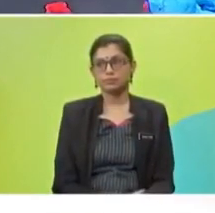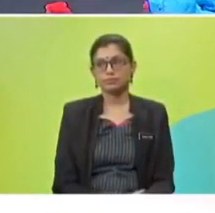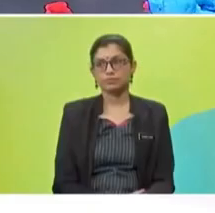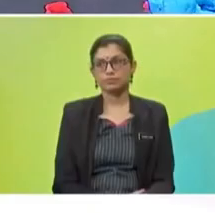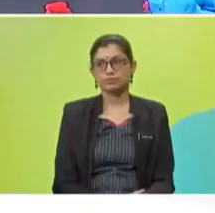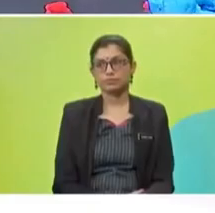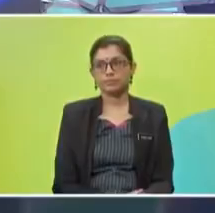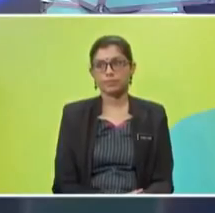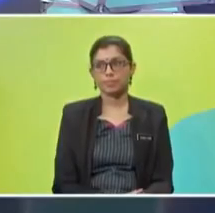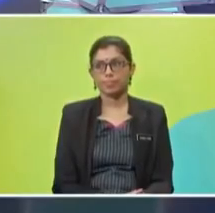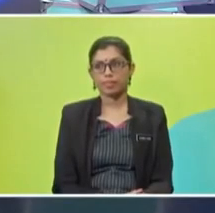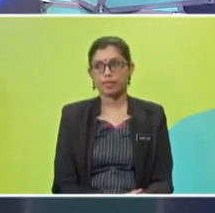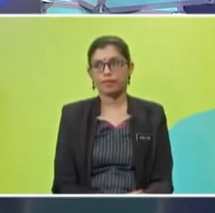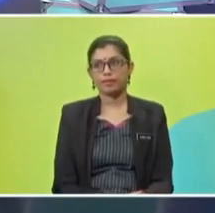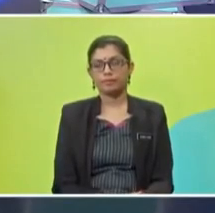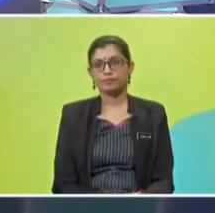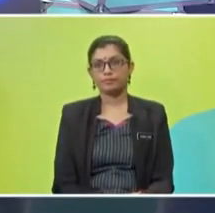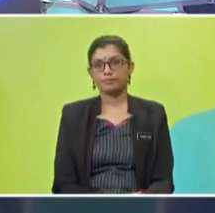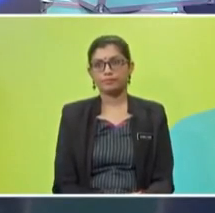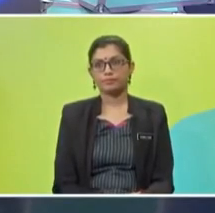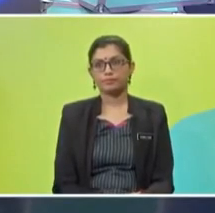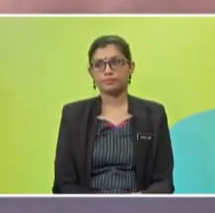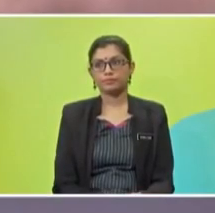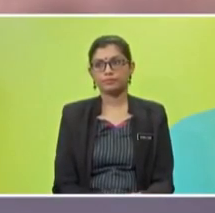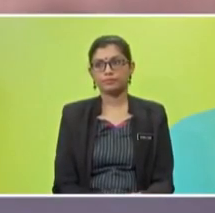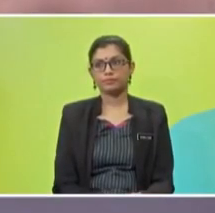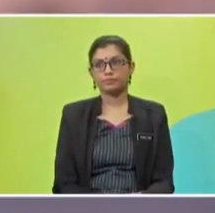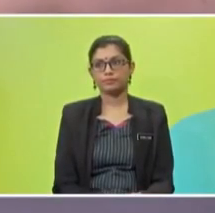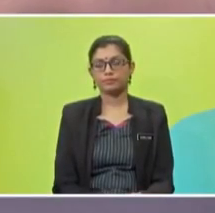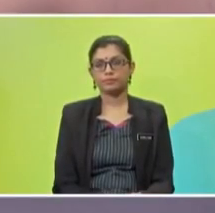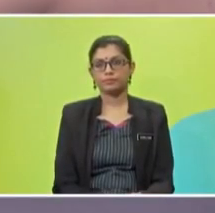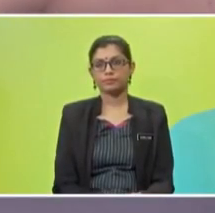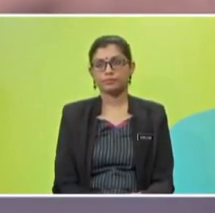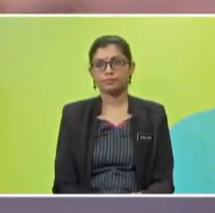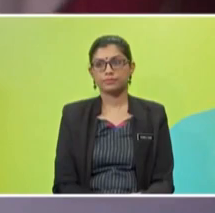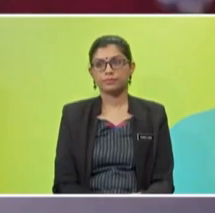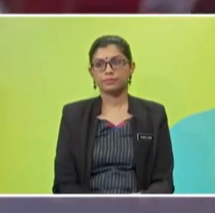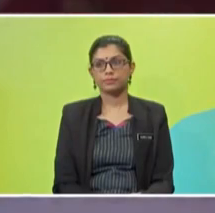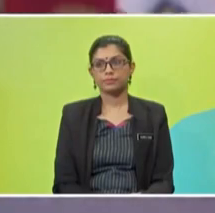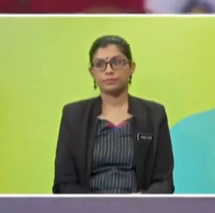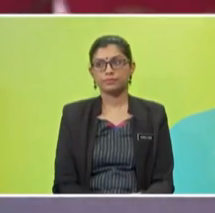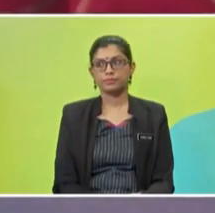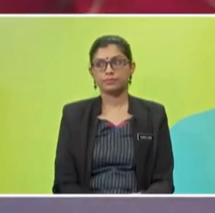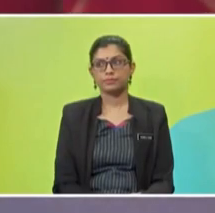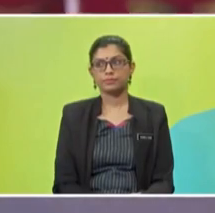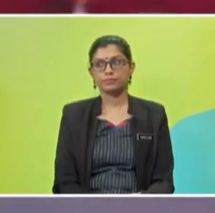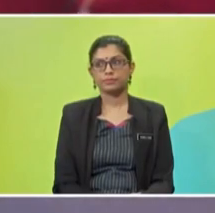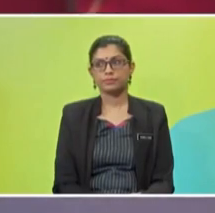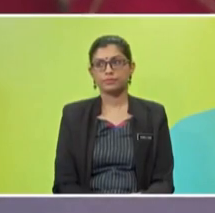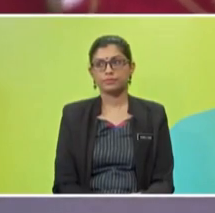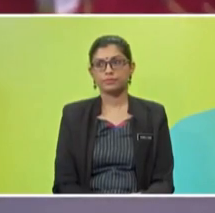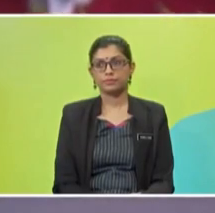oke oke jek anjayyyyyy Ahok efek Udah coba